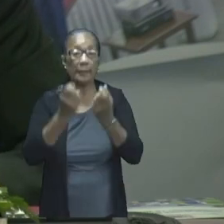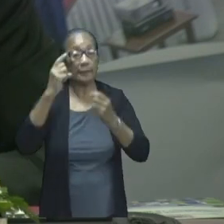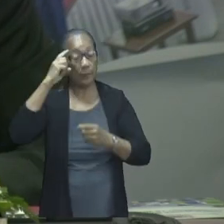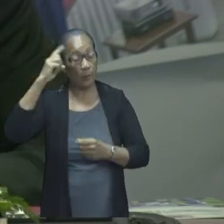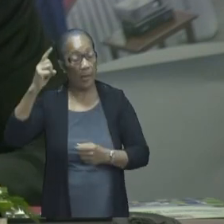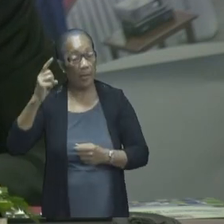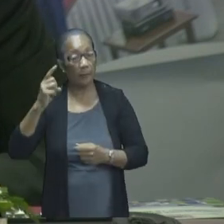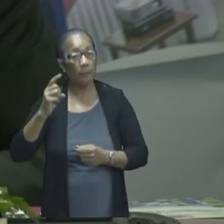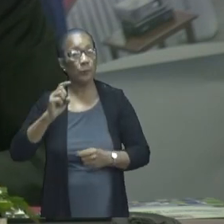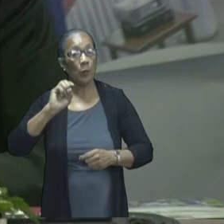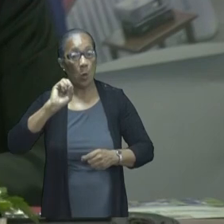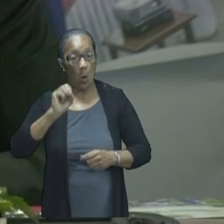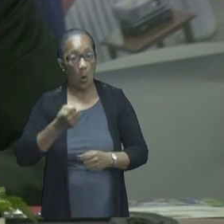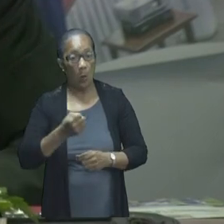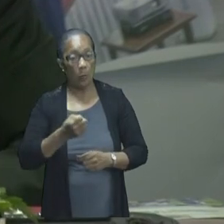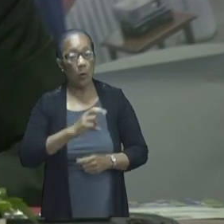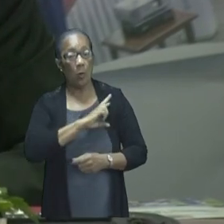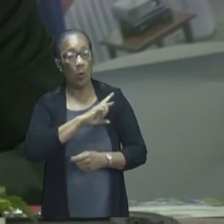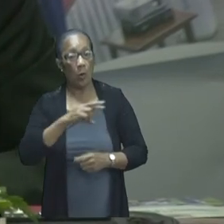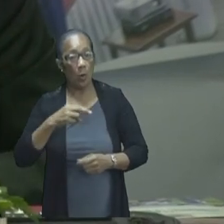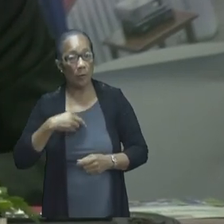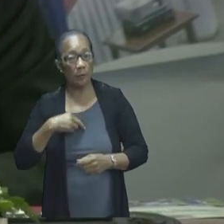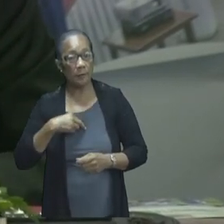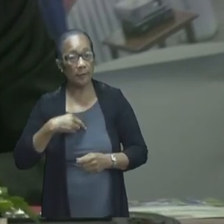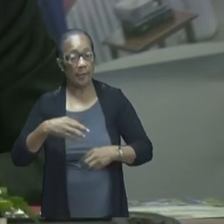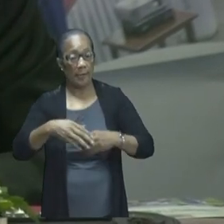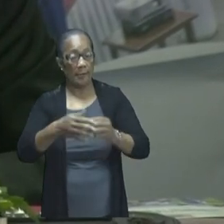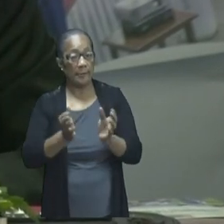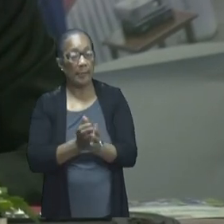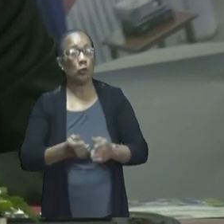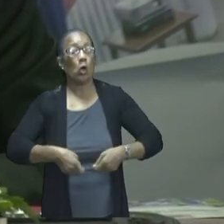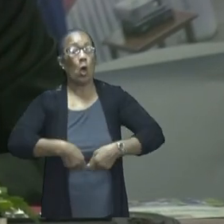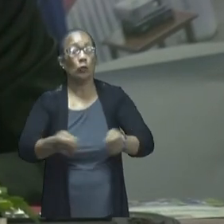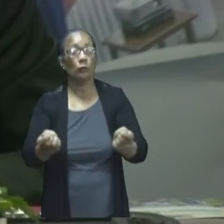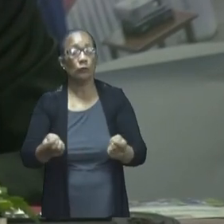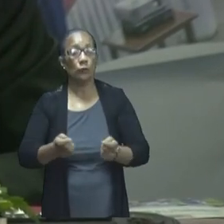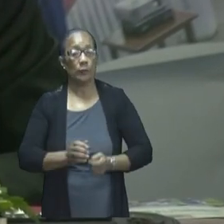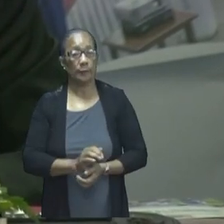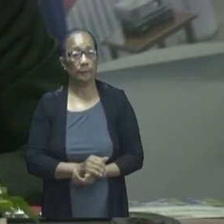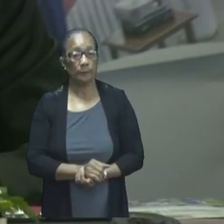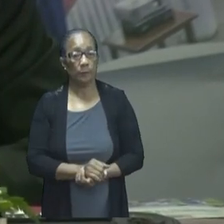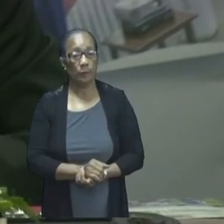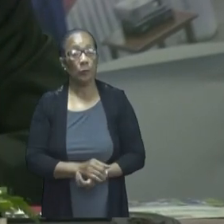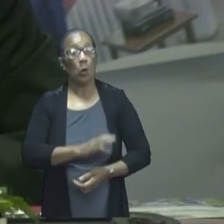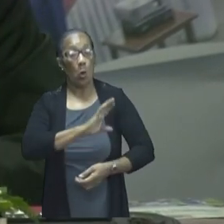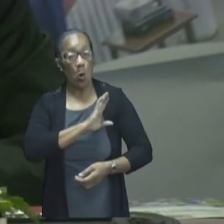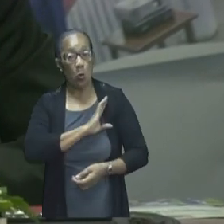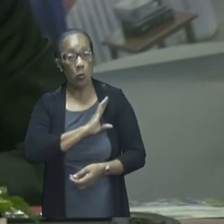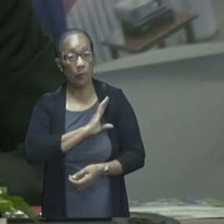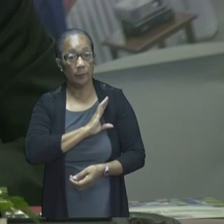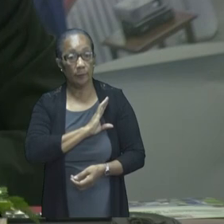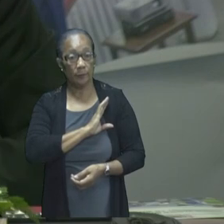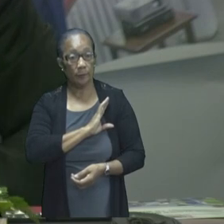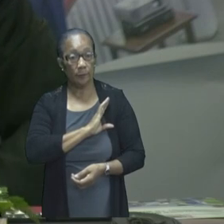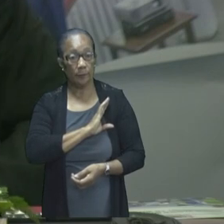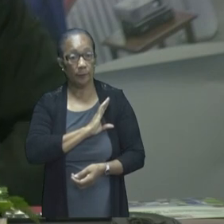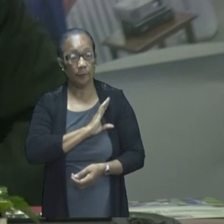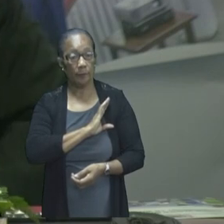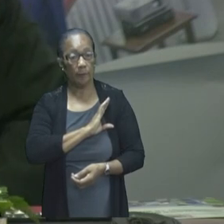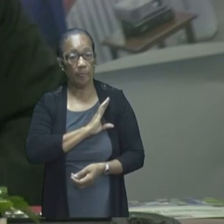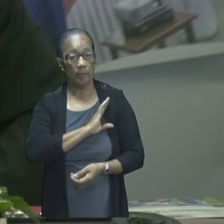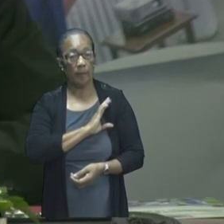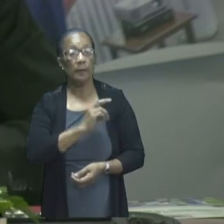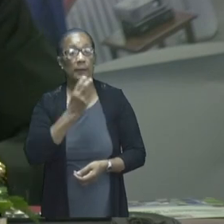jullie vorm public sector i-phone uit te voeren we hebben ook om namelijk